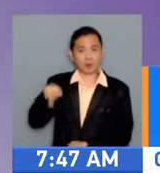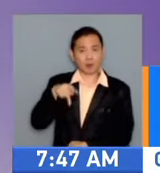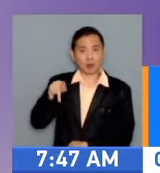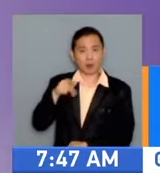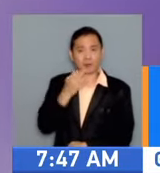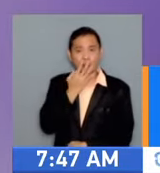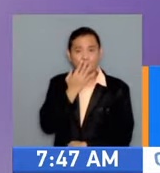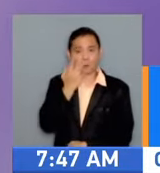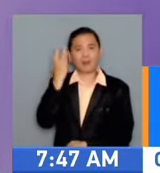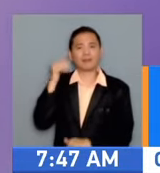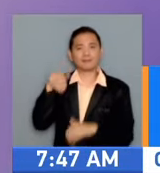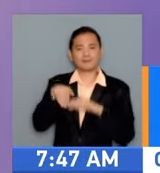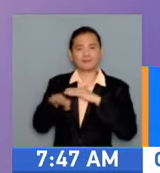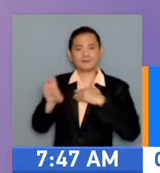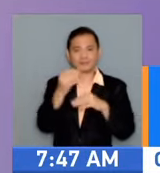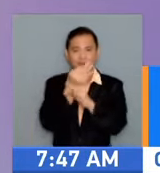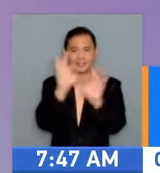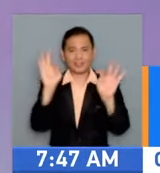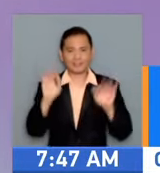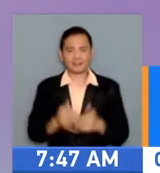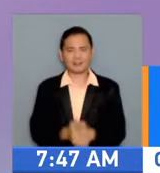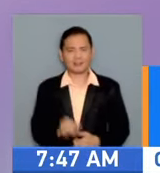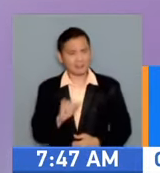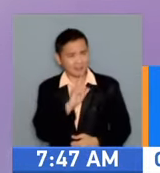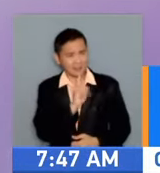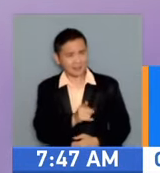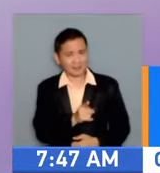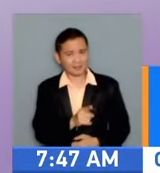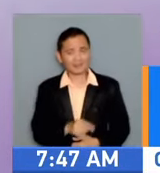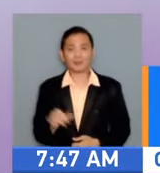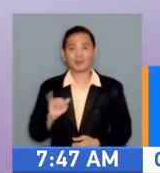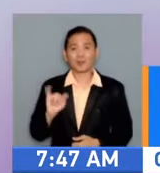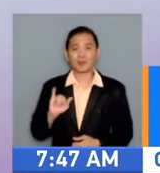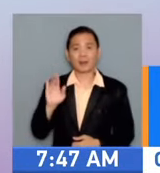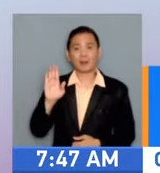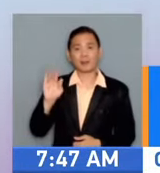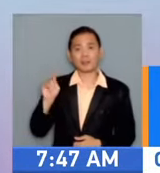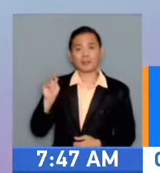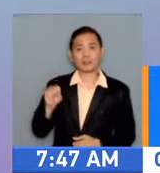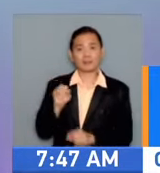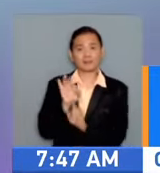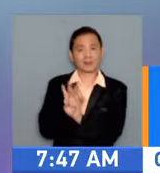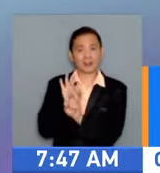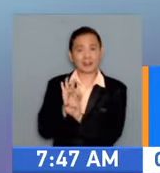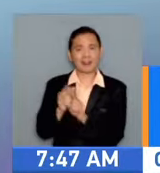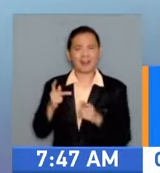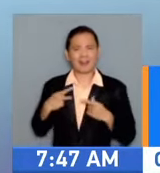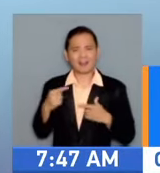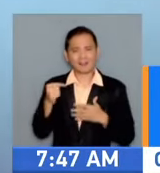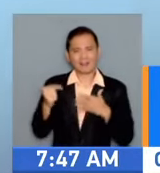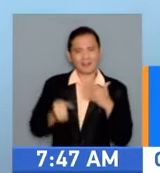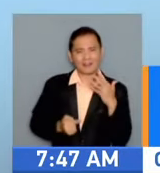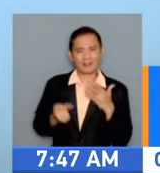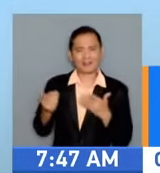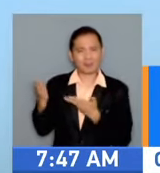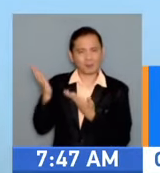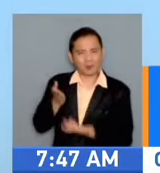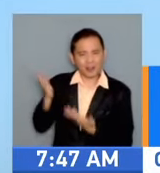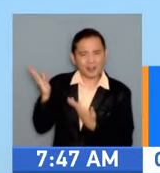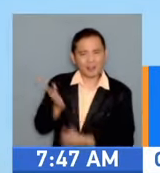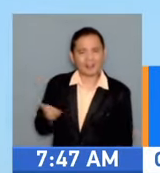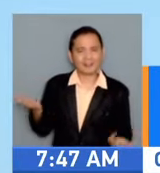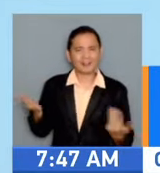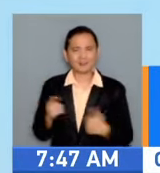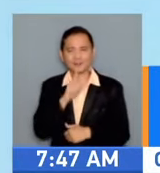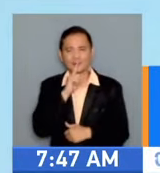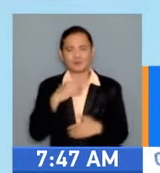so, libre nga ba? Oo, libre. Tapos dinala ko yung ARMY bomb ko. Ayan. So, lahat yan sa akin. So, natutuwa ako kasi parang sobrang... Parang alam